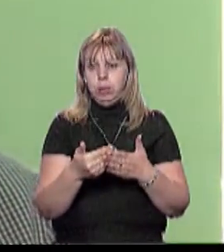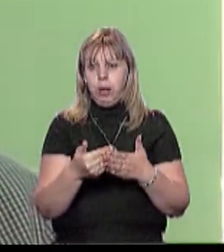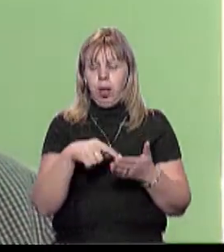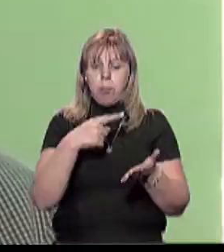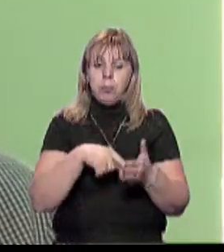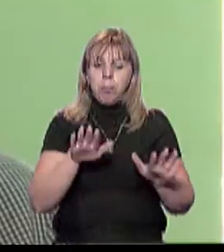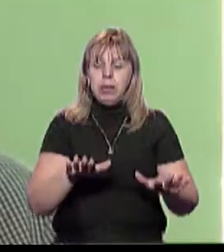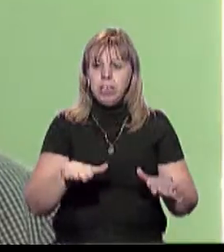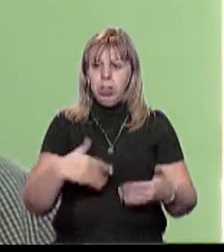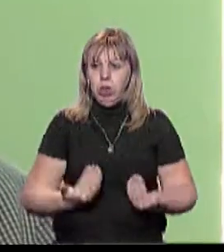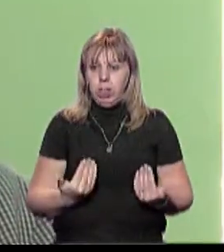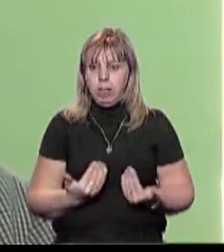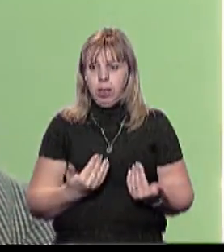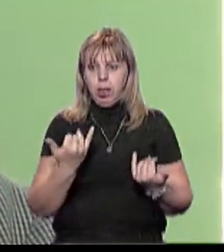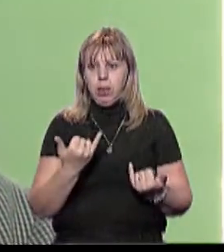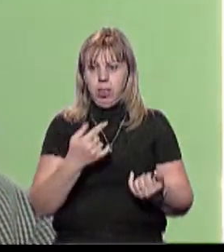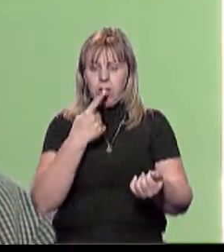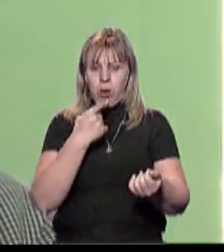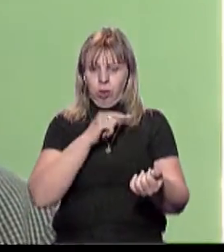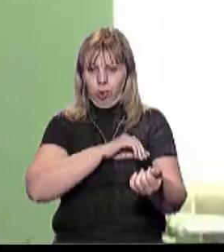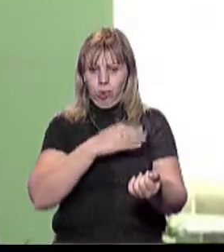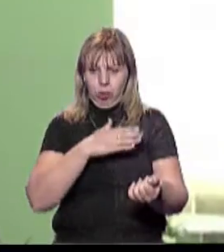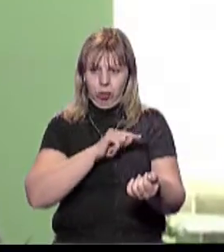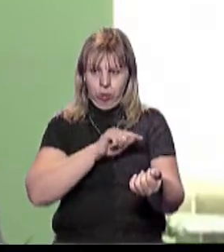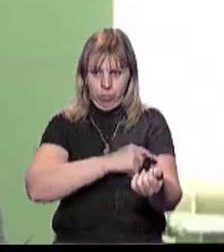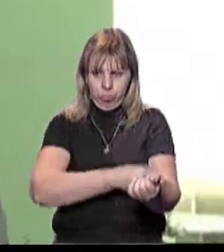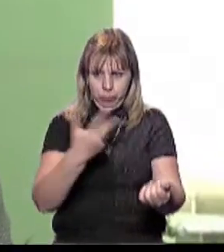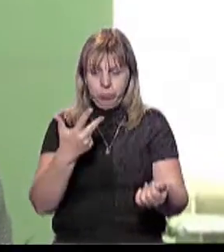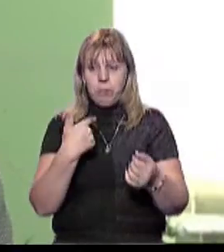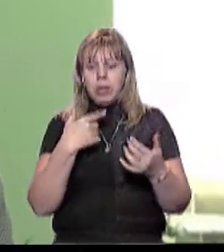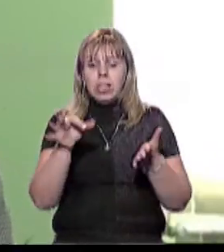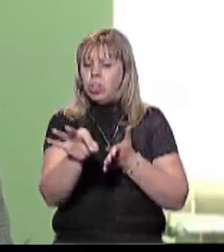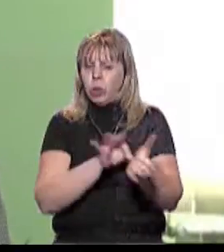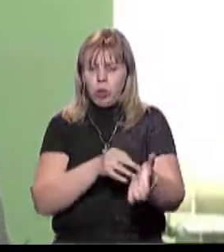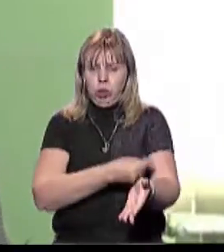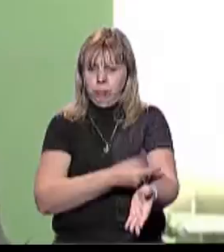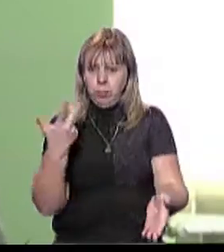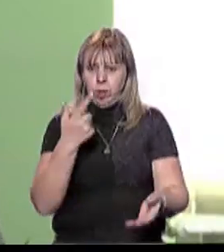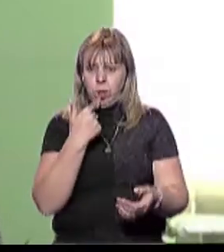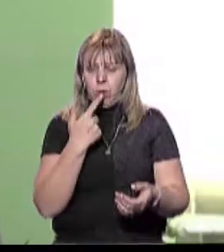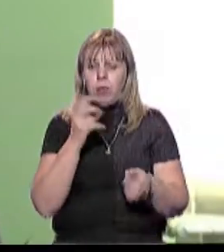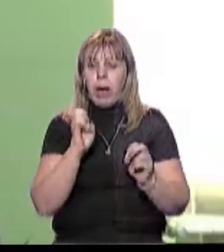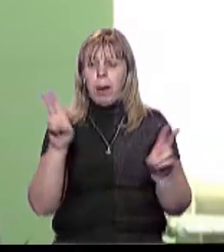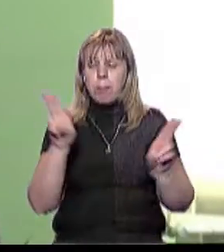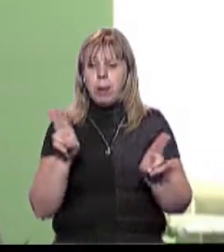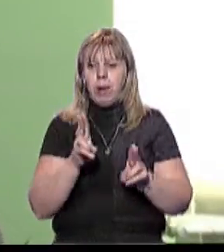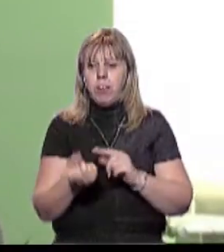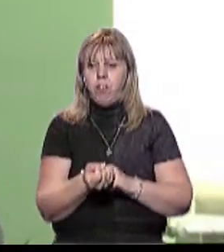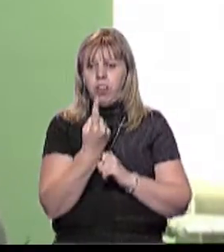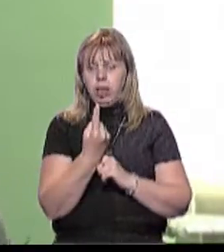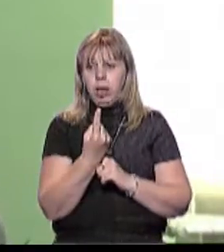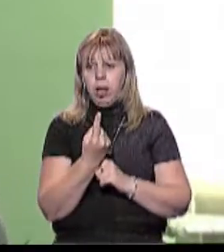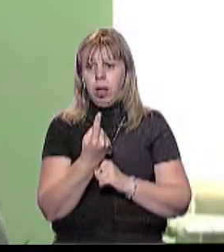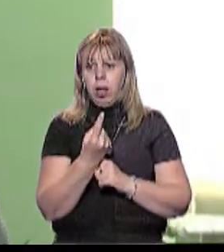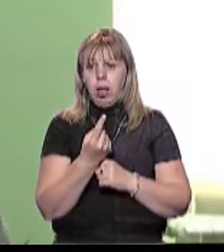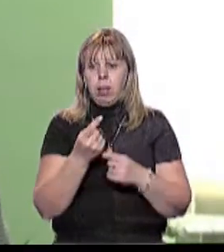міські жителі, яким переливається кров в міській лікарні. Термінове переливання крові, як правило, виникає,